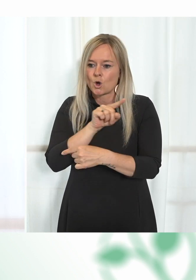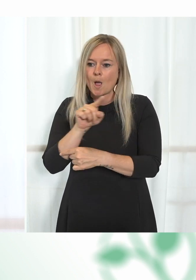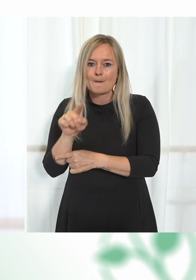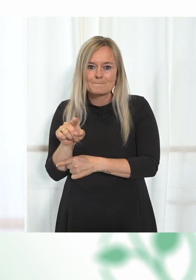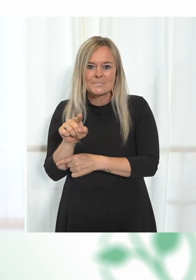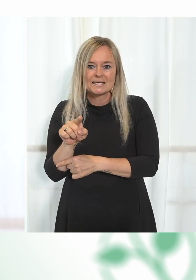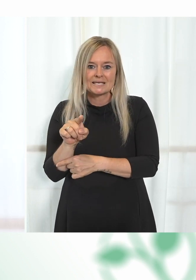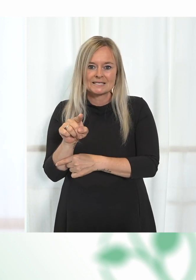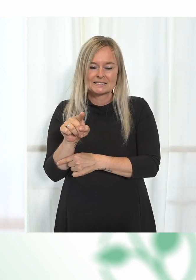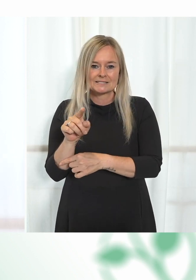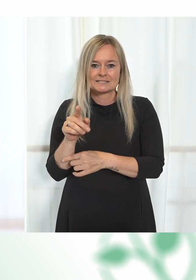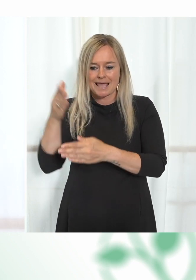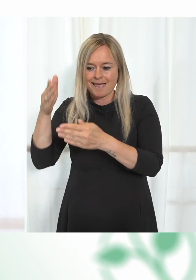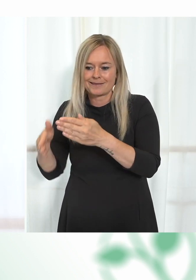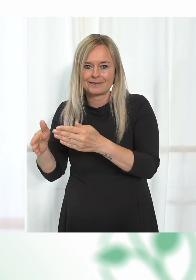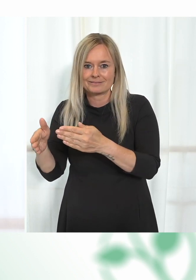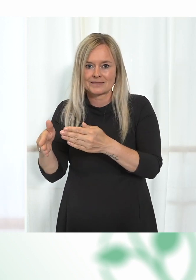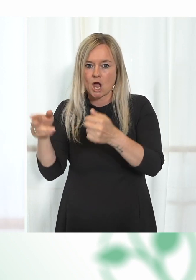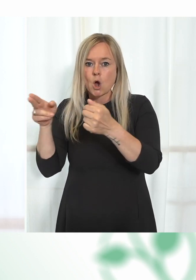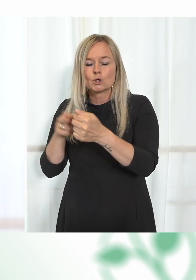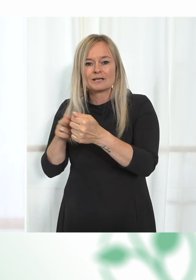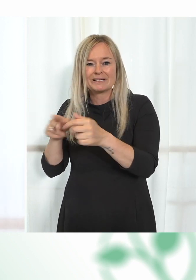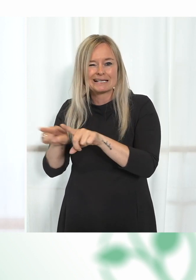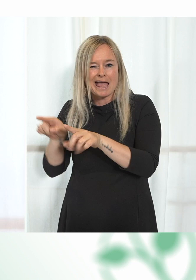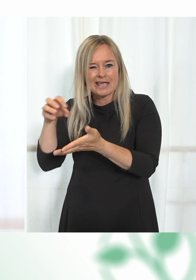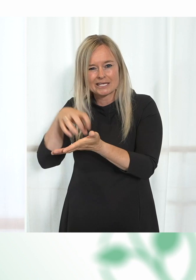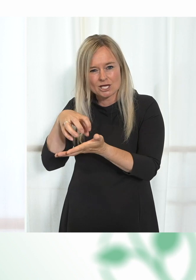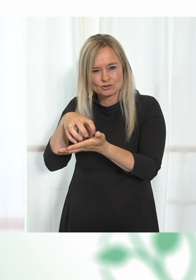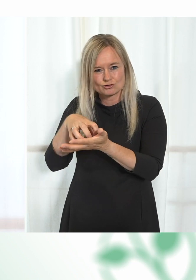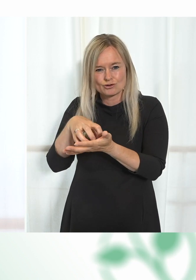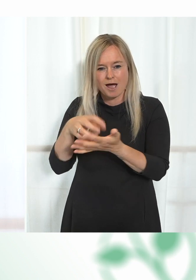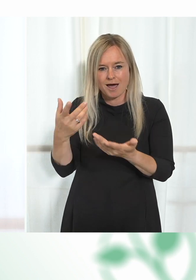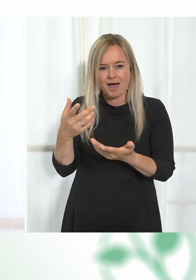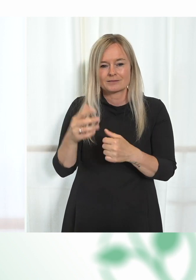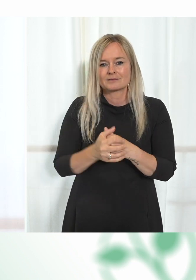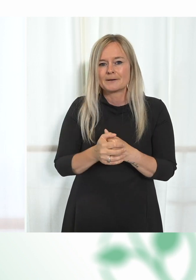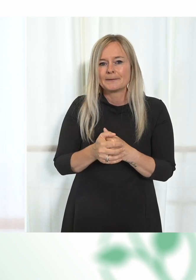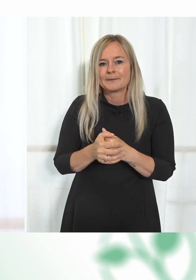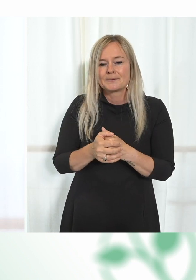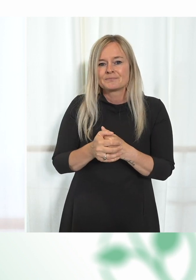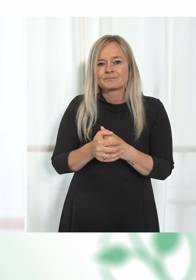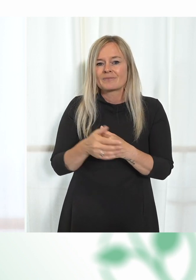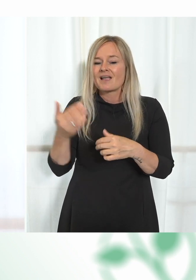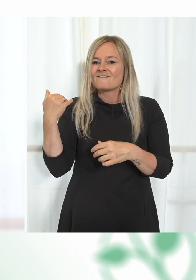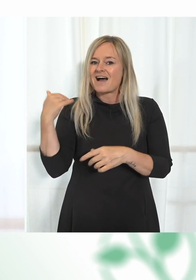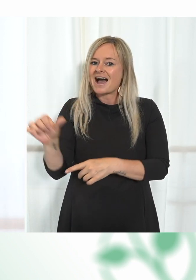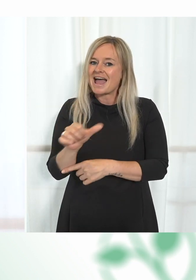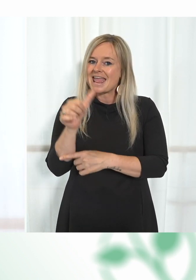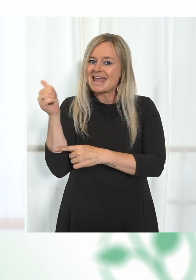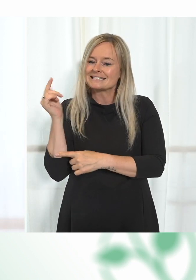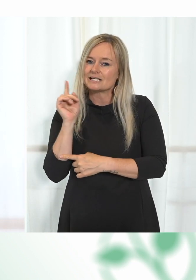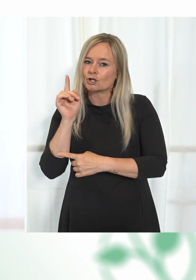Und daneben, also in der gleichen Stadt, in Gehweite, hat es den ersten